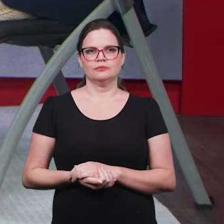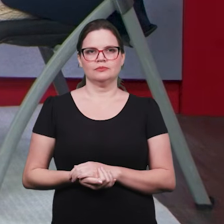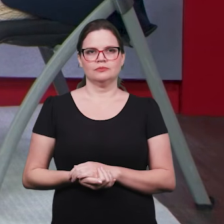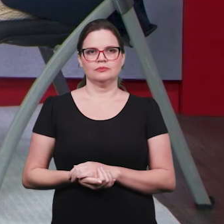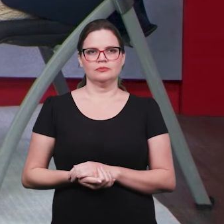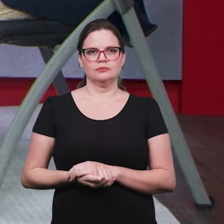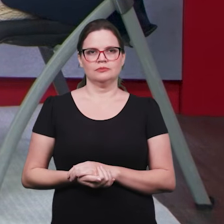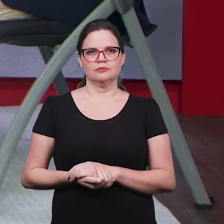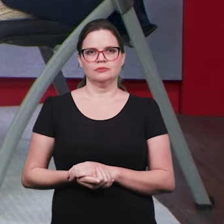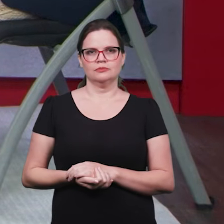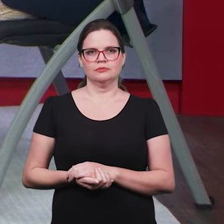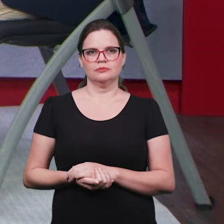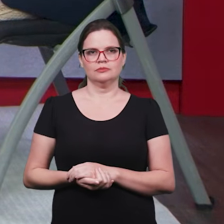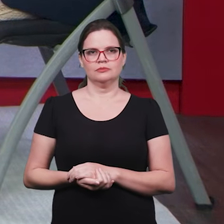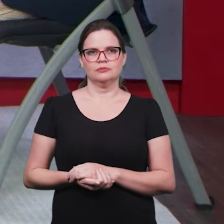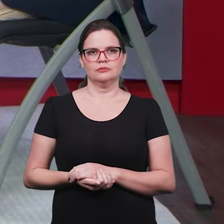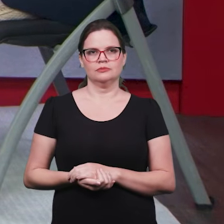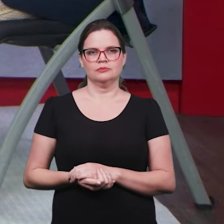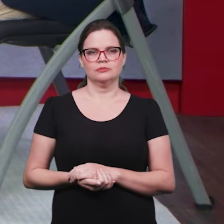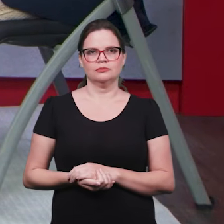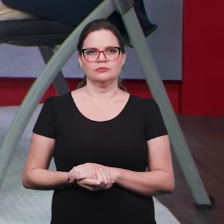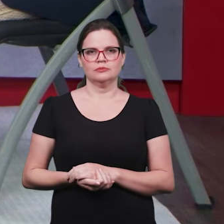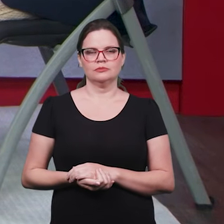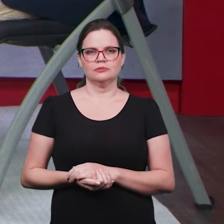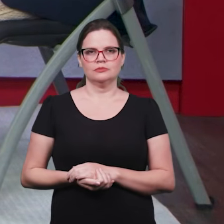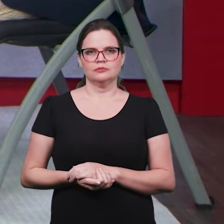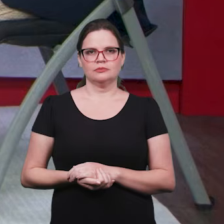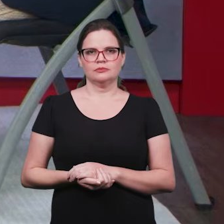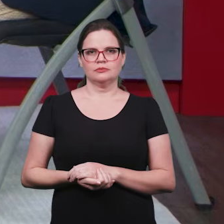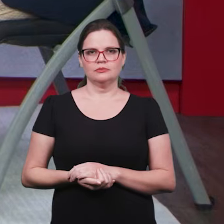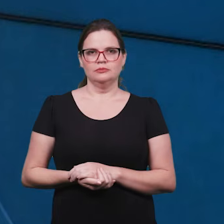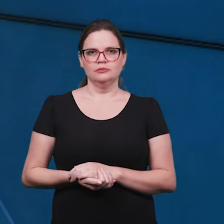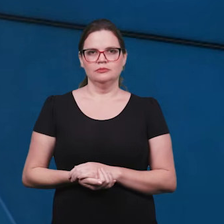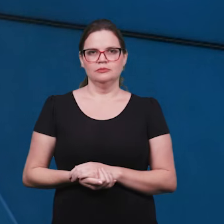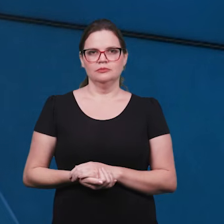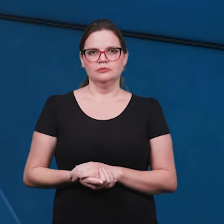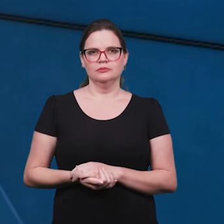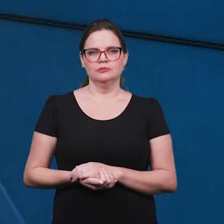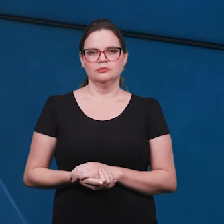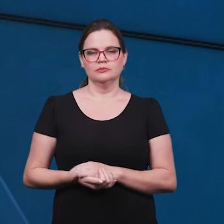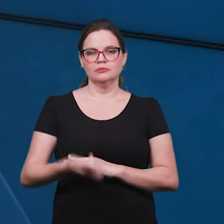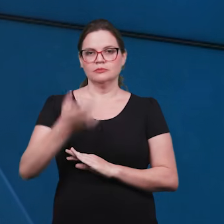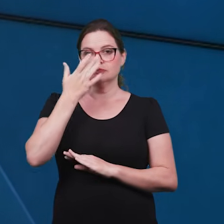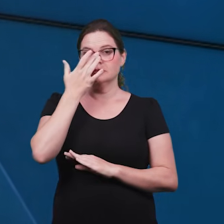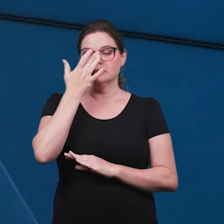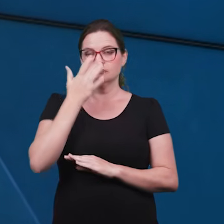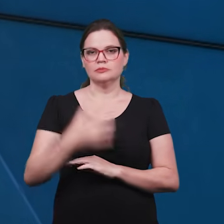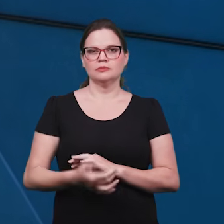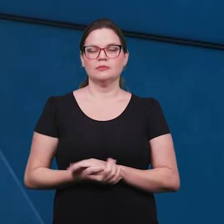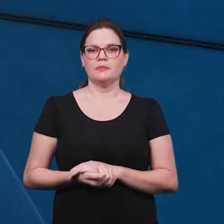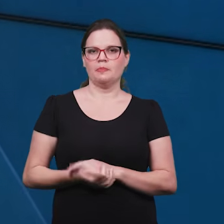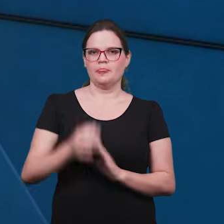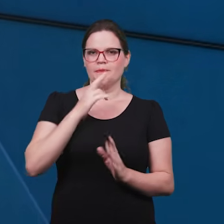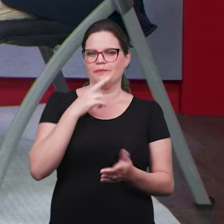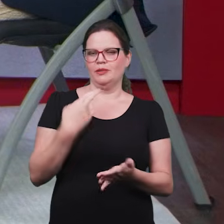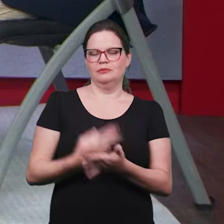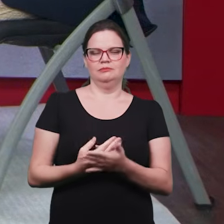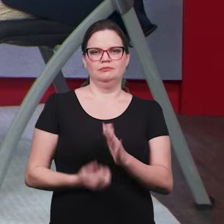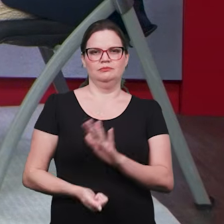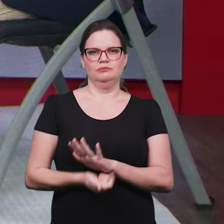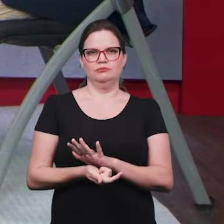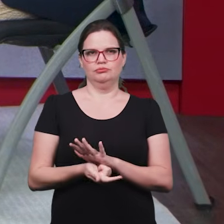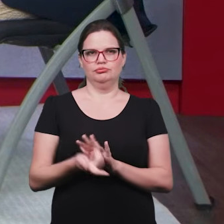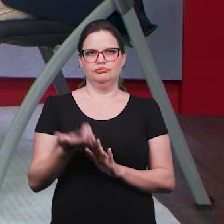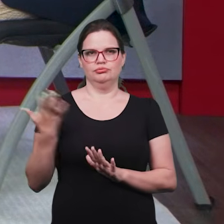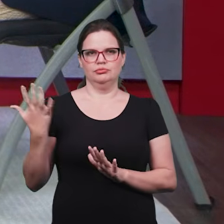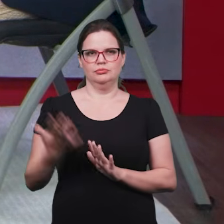каковы результаты вот этого труда среди молодежи в твоей церкви? Плоды большие для нас. Os